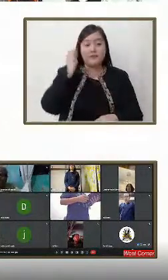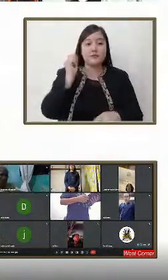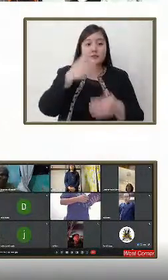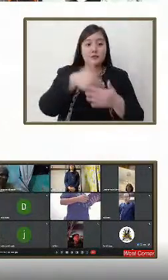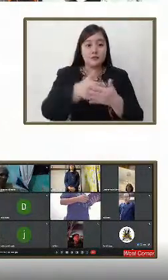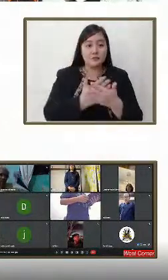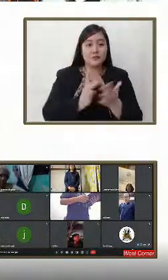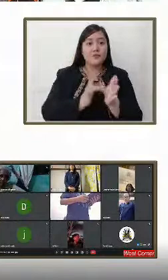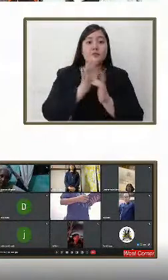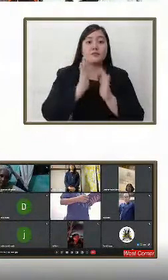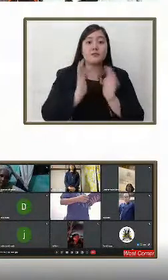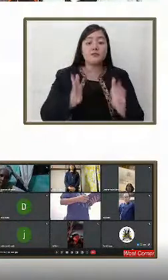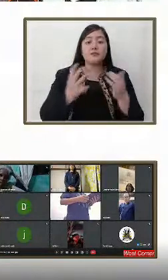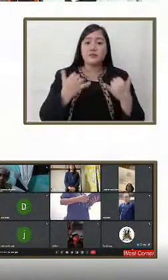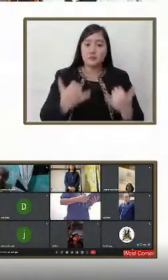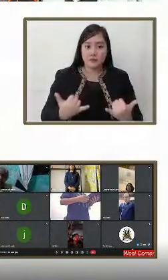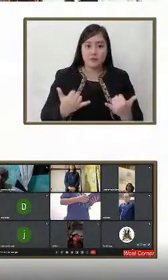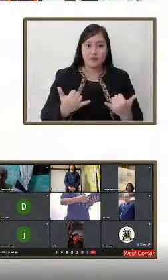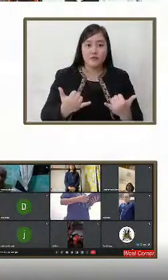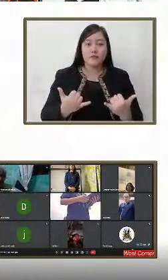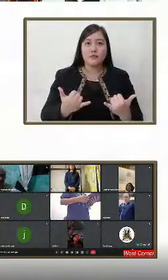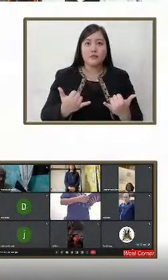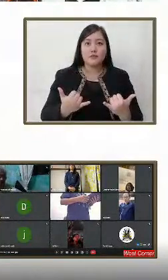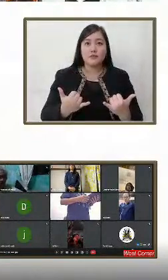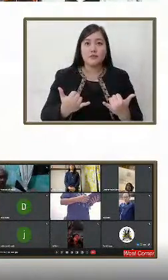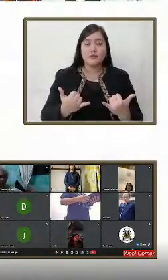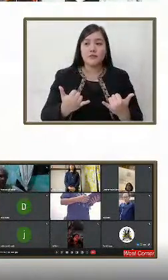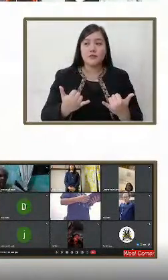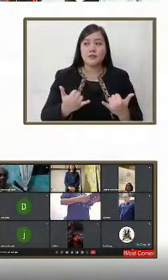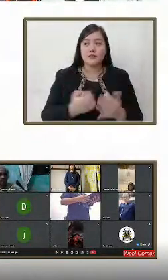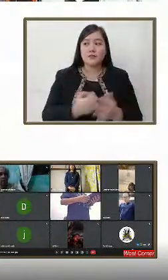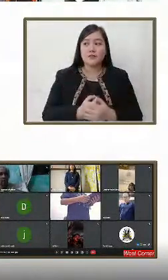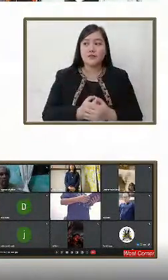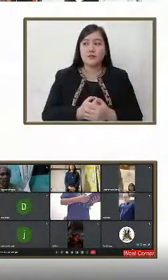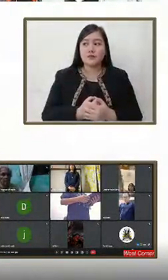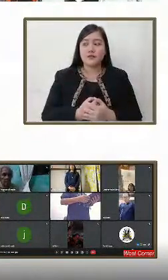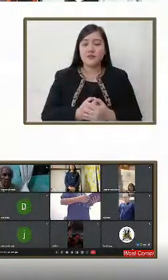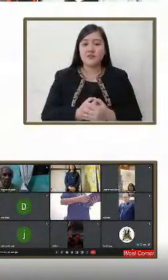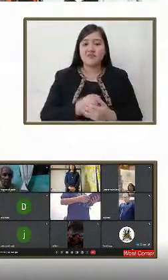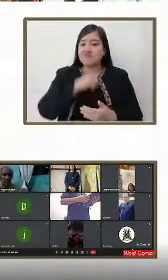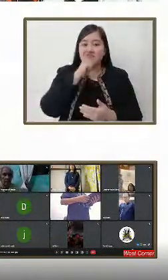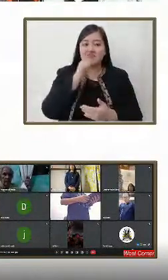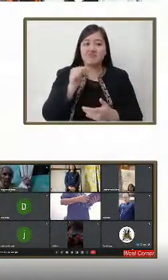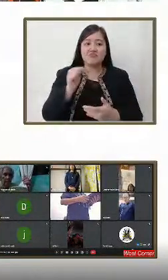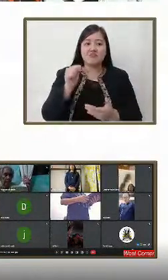Christian today is talagang kala ko tuloy na yung English ko dahil matindi ka nila yung mga ano eh.